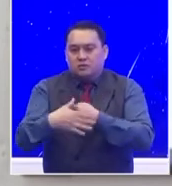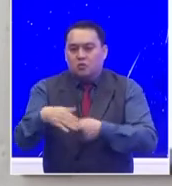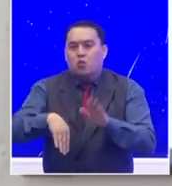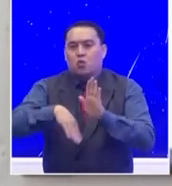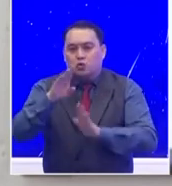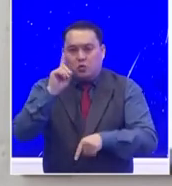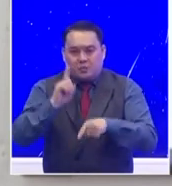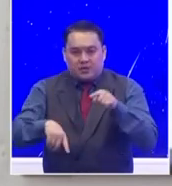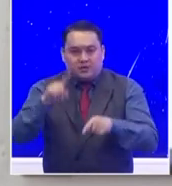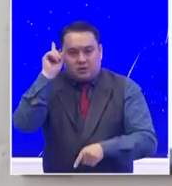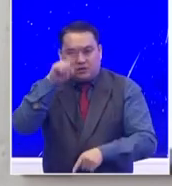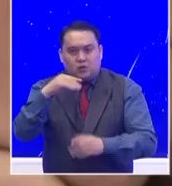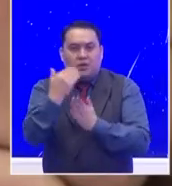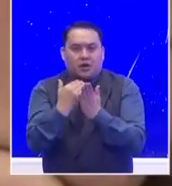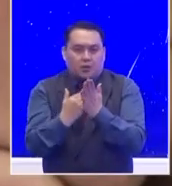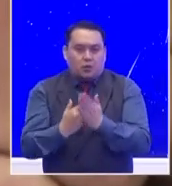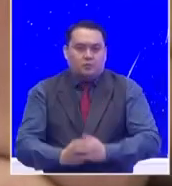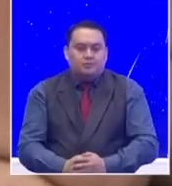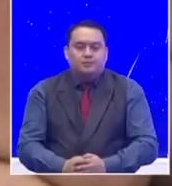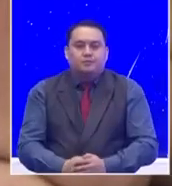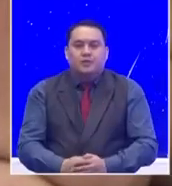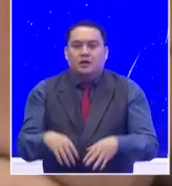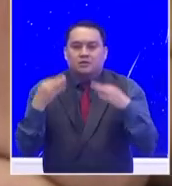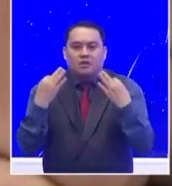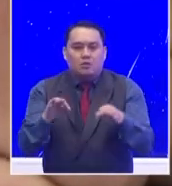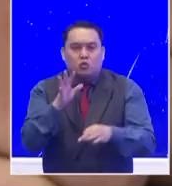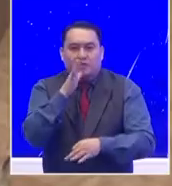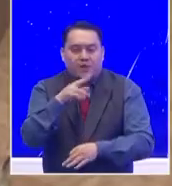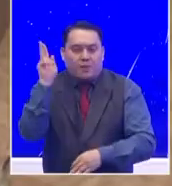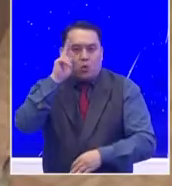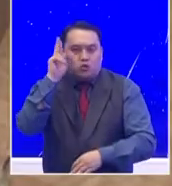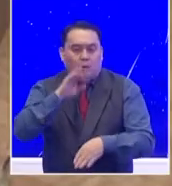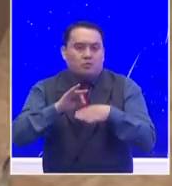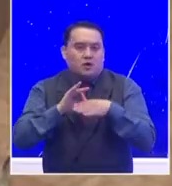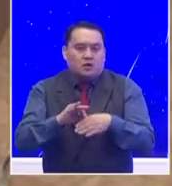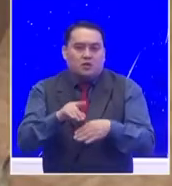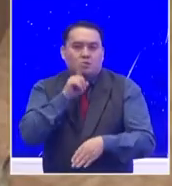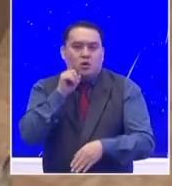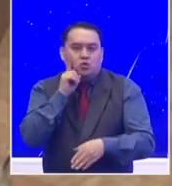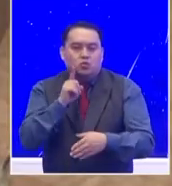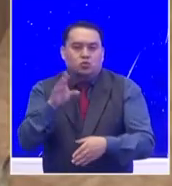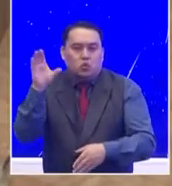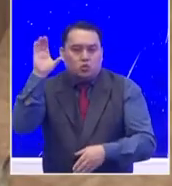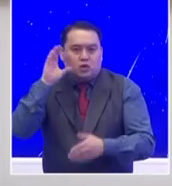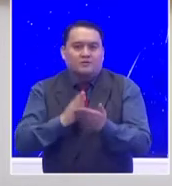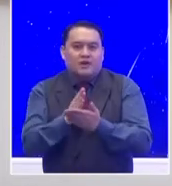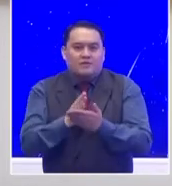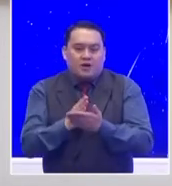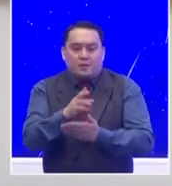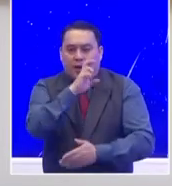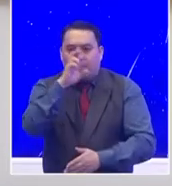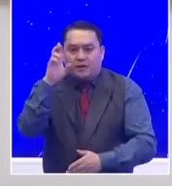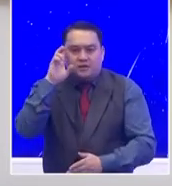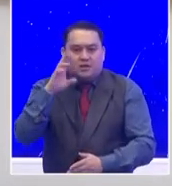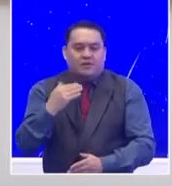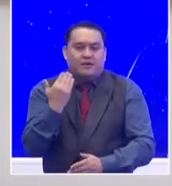лучше и быстрее усвоить программу. Свободное от работы время на учебных курсах проводит и самый молодой слушатель, работник местной библиотеки